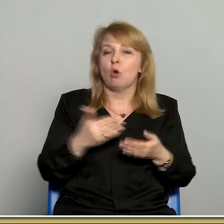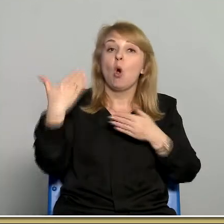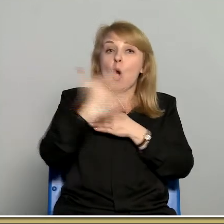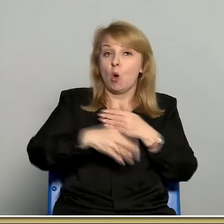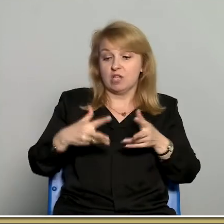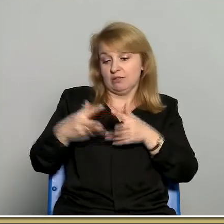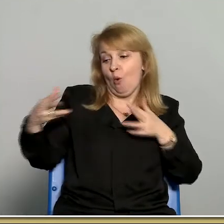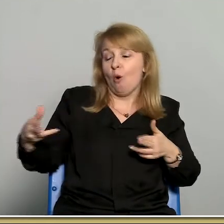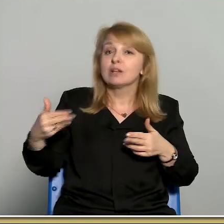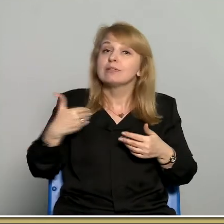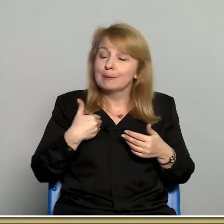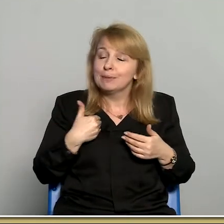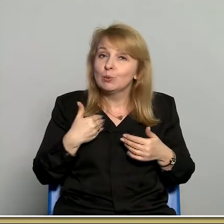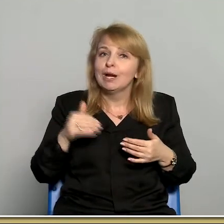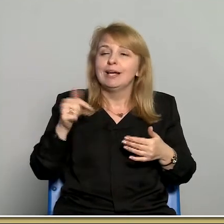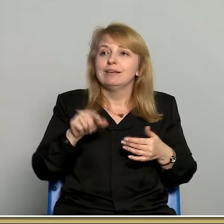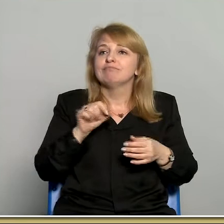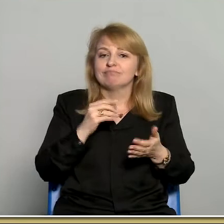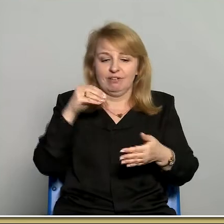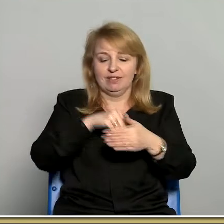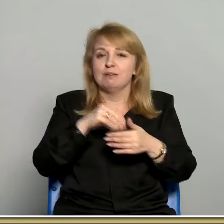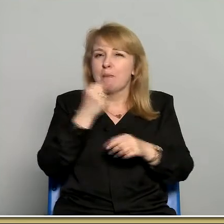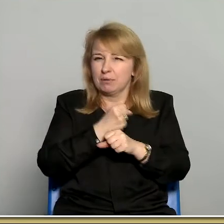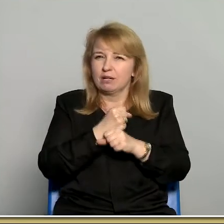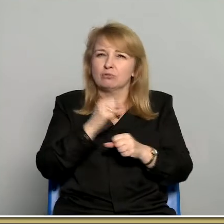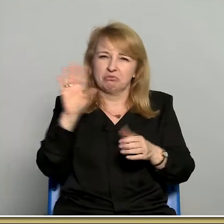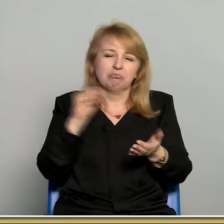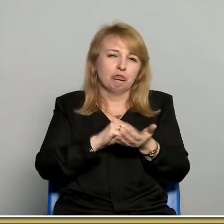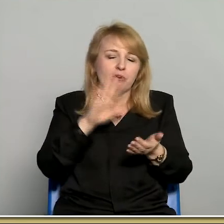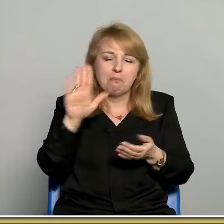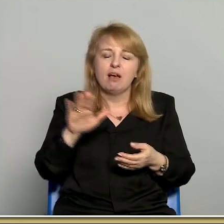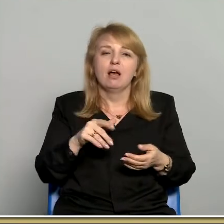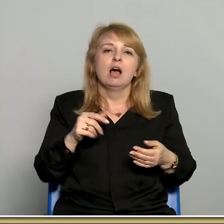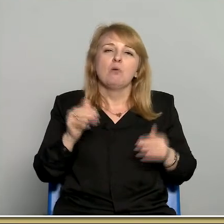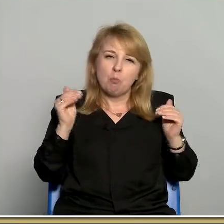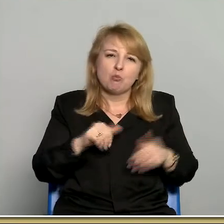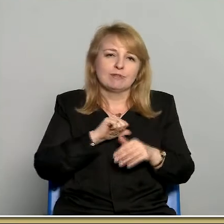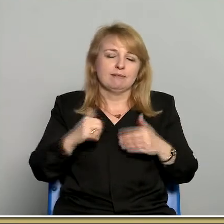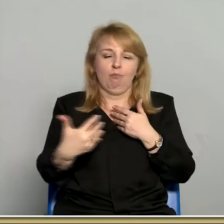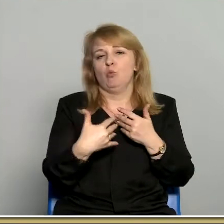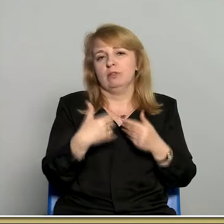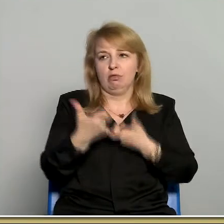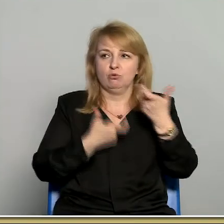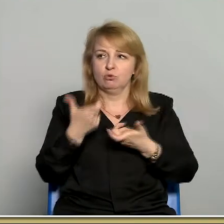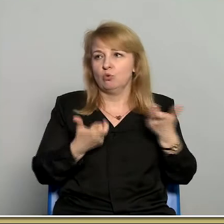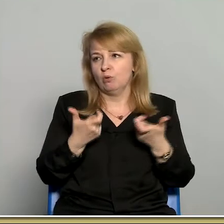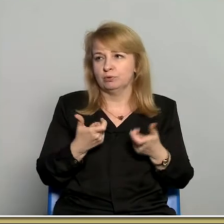oprogramowania, że pracownicy są na tyle doświadczeni, że z powodzeniem w tych kryteriach